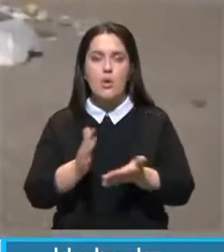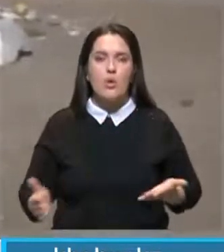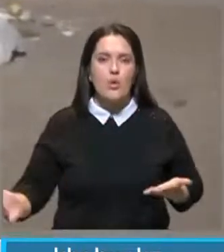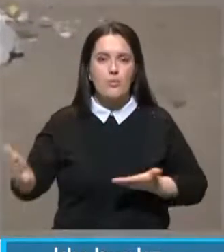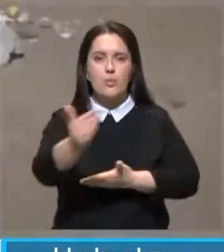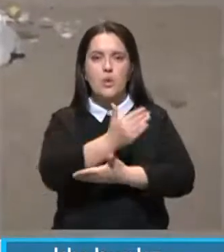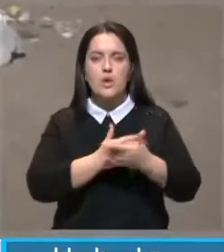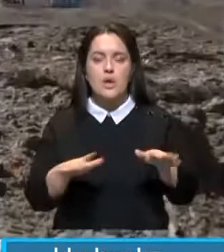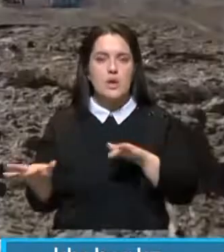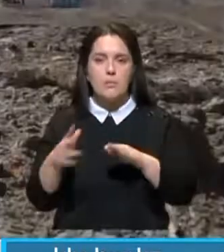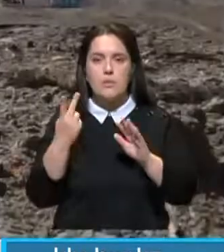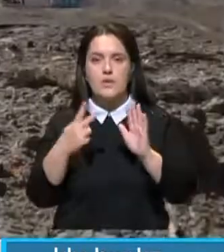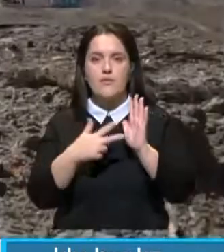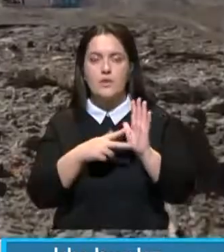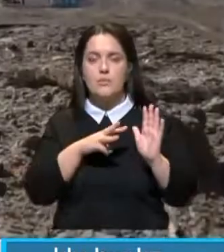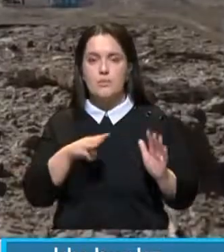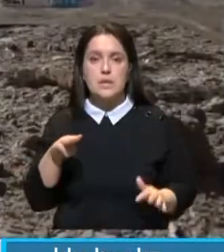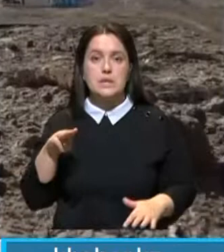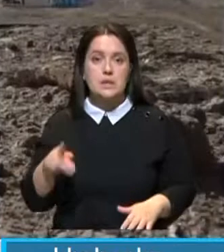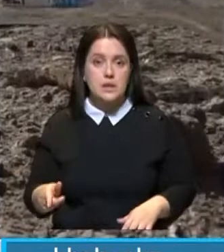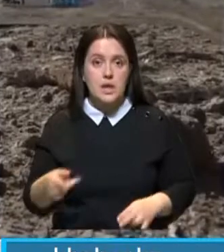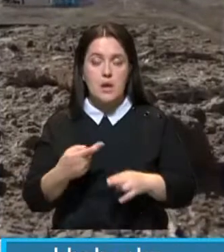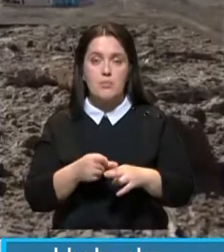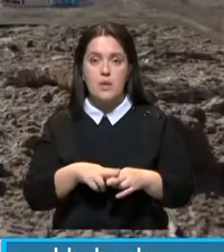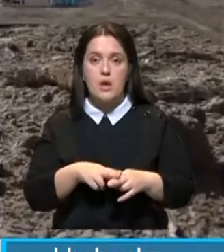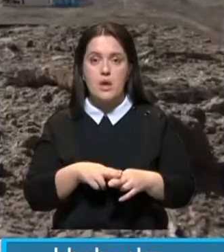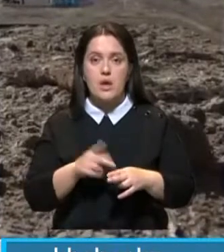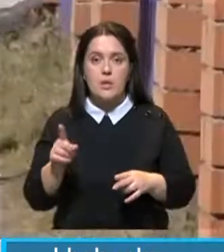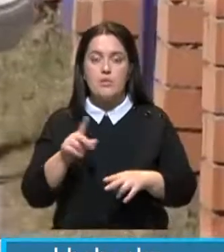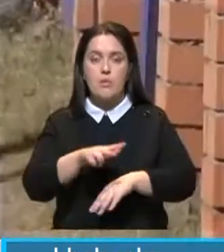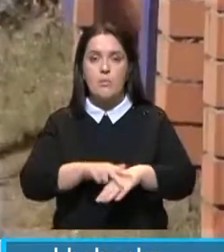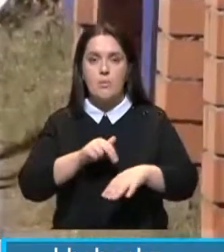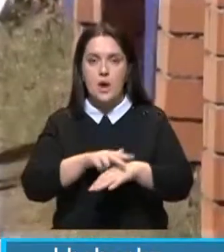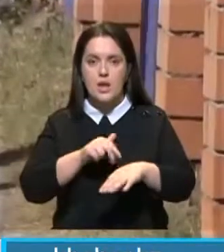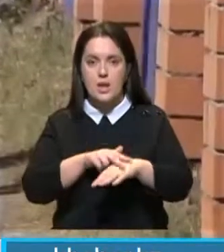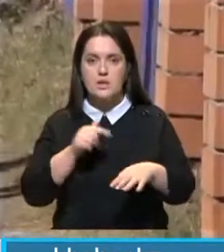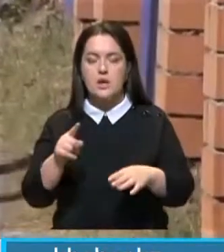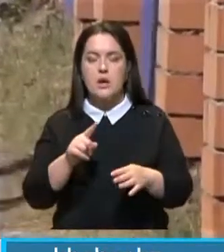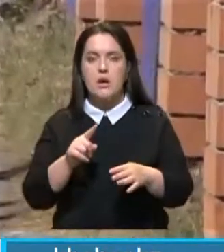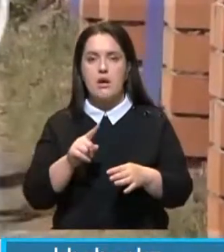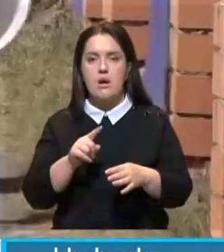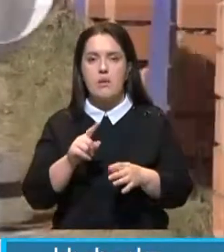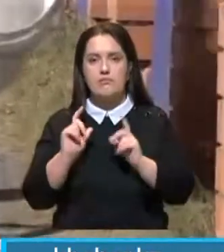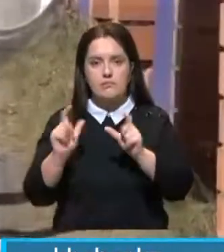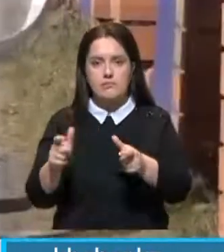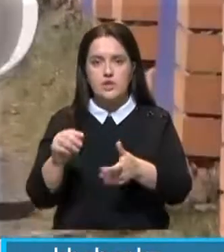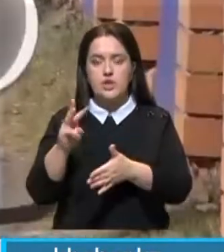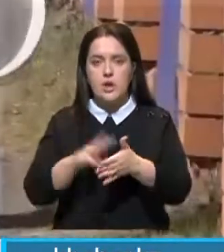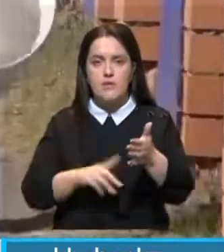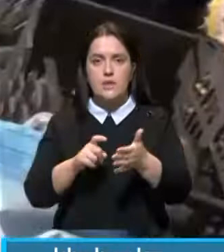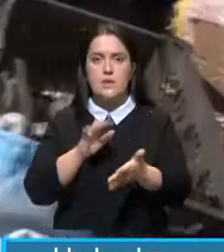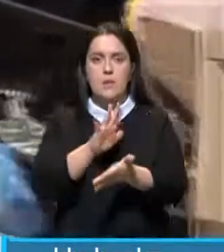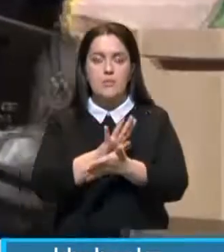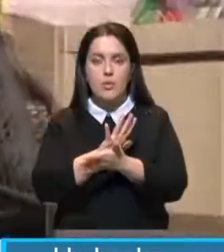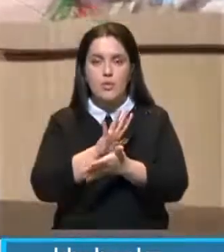мусороуборочным компаниям 28 миллионов тенге. К проблеме подключились полицейские. Они начали выписывать штрафы за выброс бытового мусора